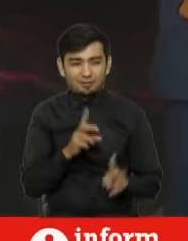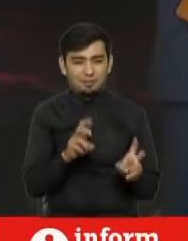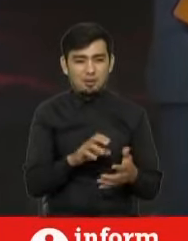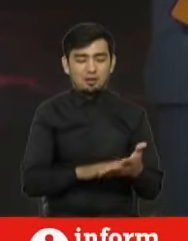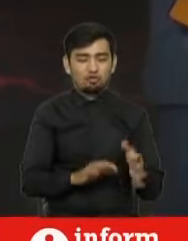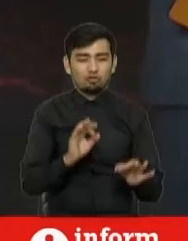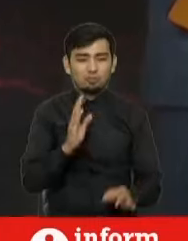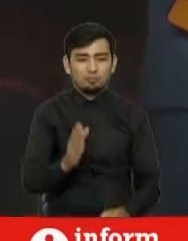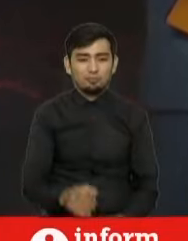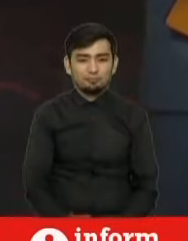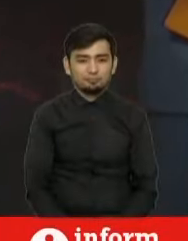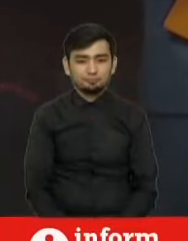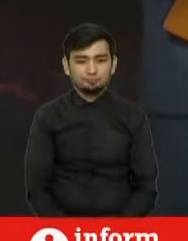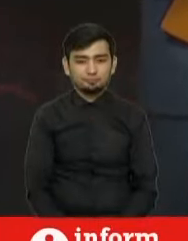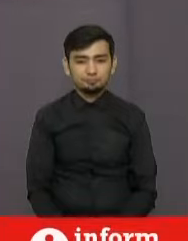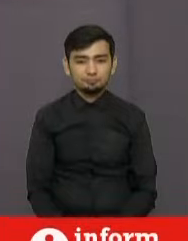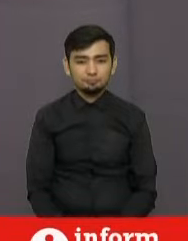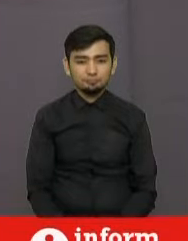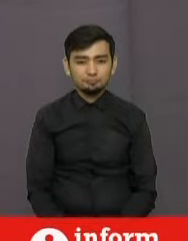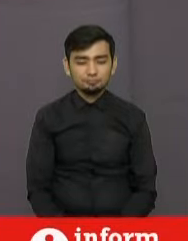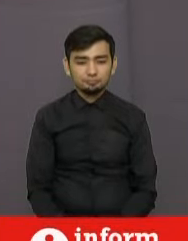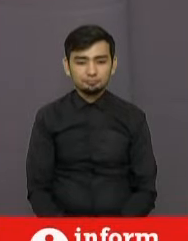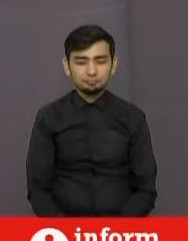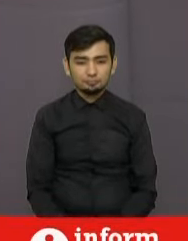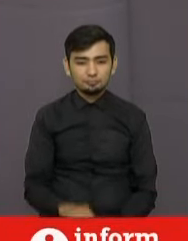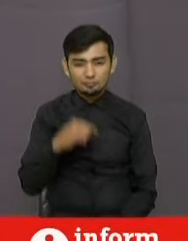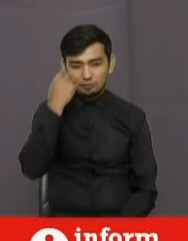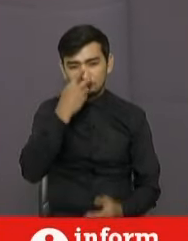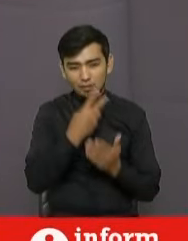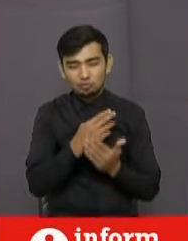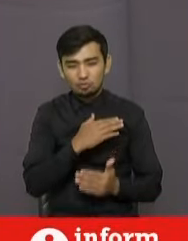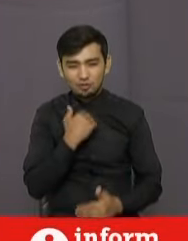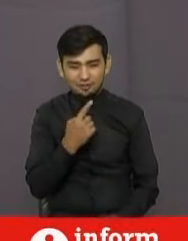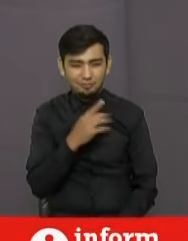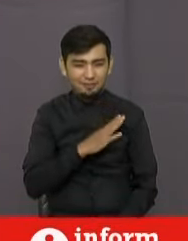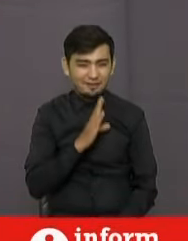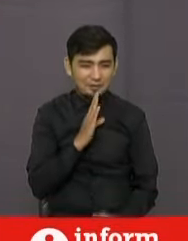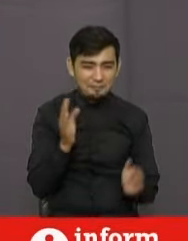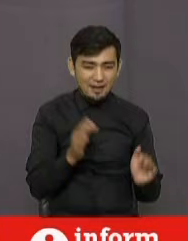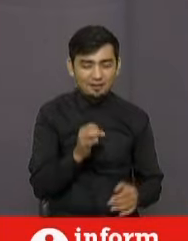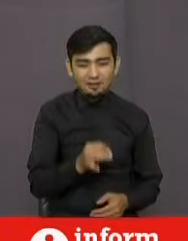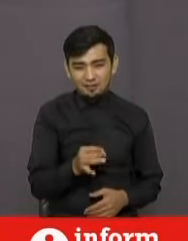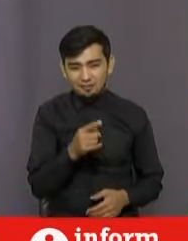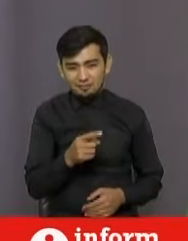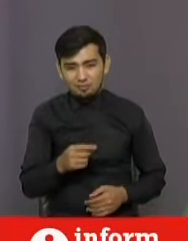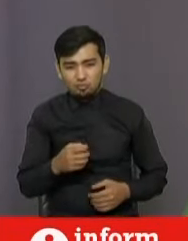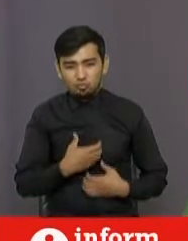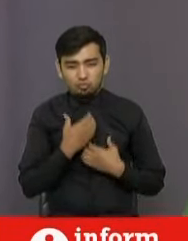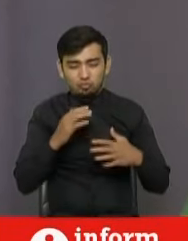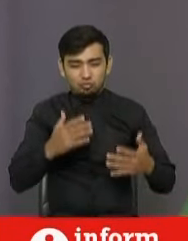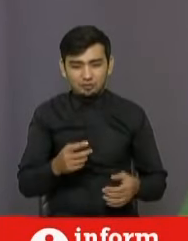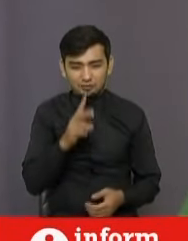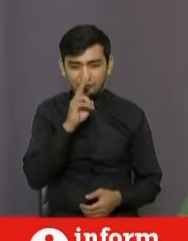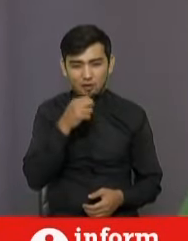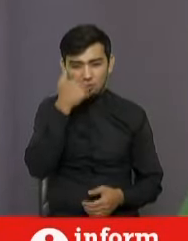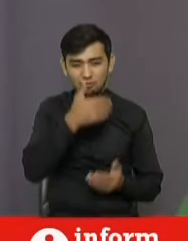әріптесім Оразай Нұртайұлы жалғастырсын. Түрін көрсетпеуді өтінген қаршадай қыздың айтуынша, ол бастан кешкен сұмдық жайт осыдан 2